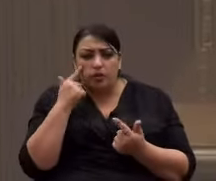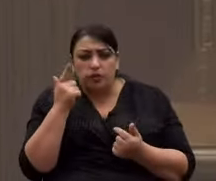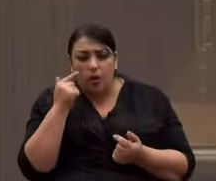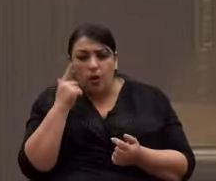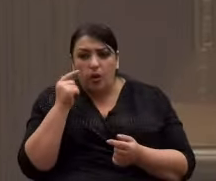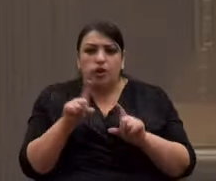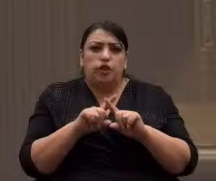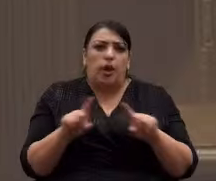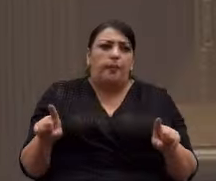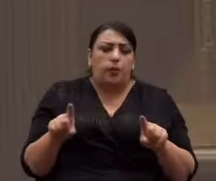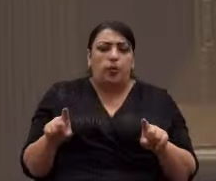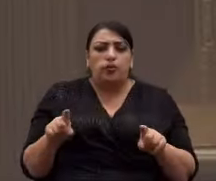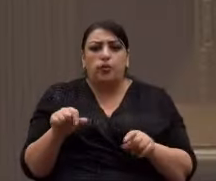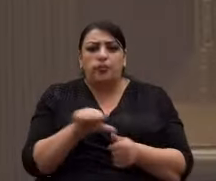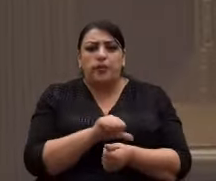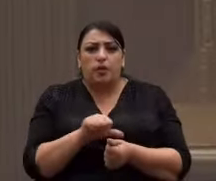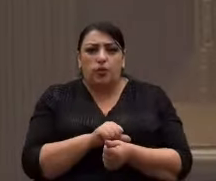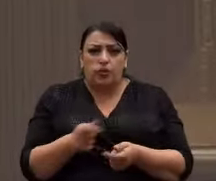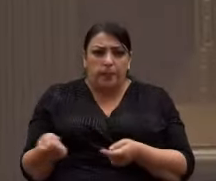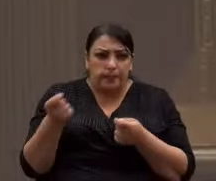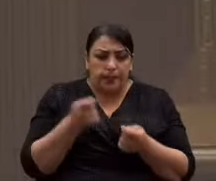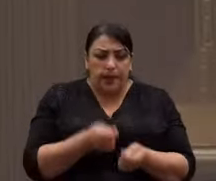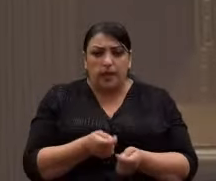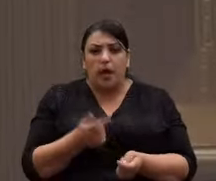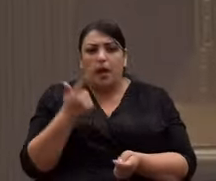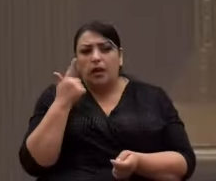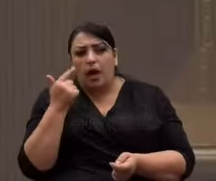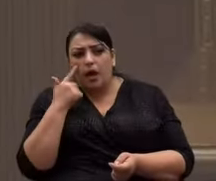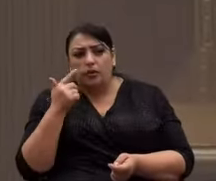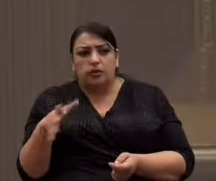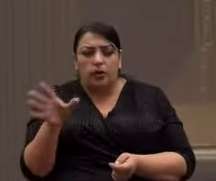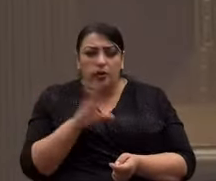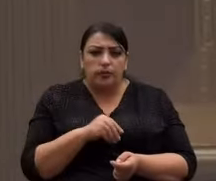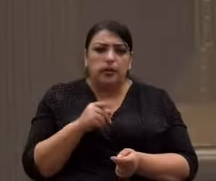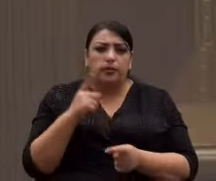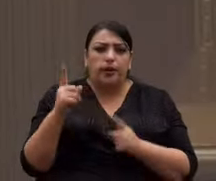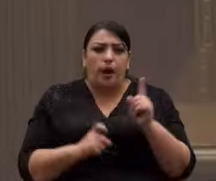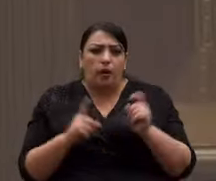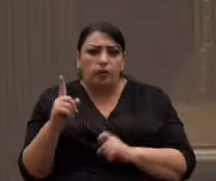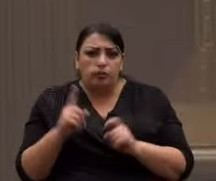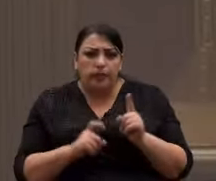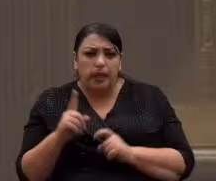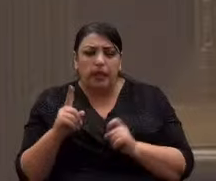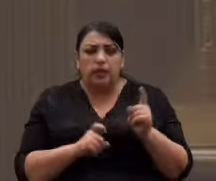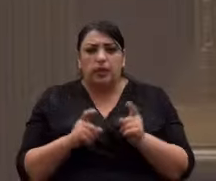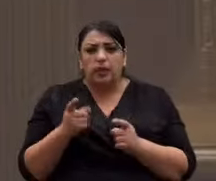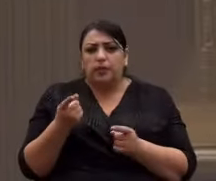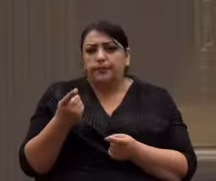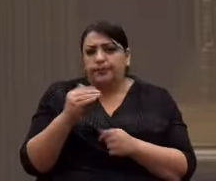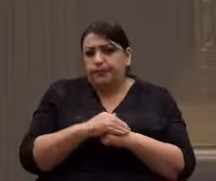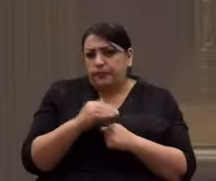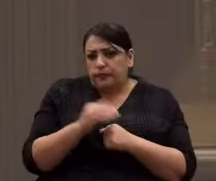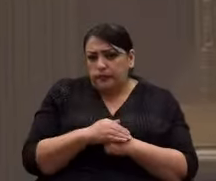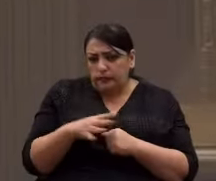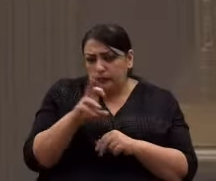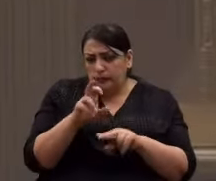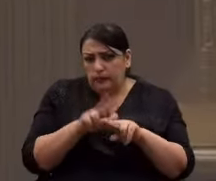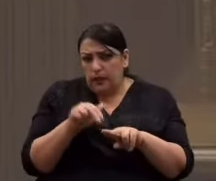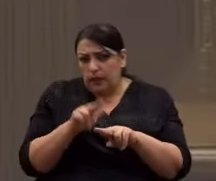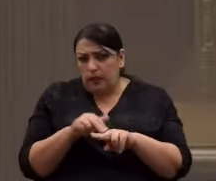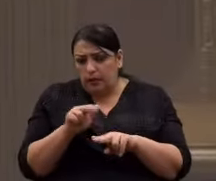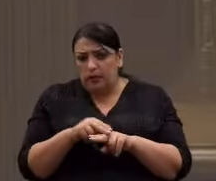հայտնվել ա դպրոցում, ամեն քայլափոխի լացում են, ամենտեղ հանում կրակում են, իրիկունները բոլորը պարեկների